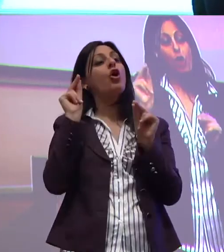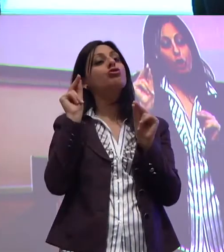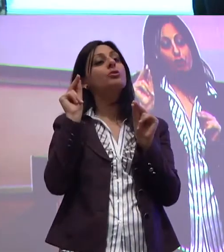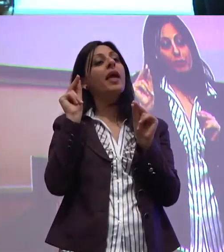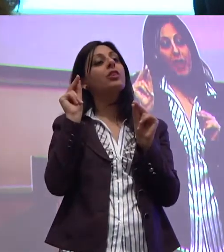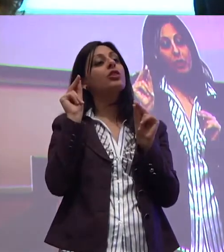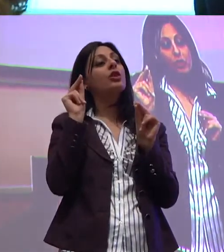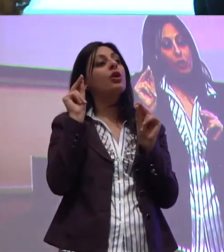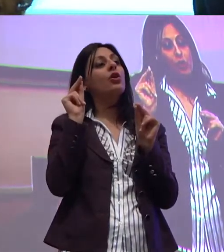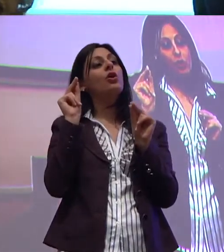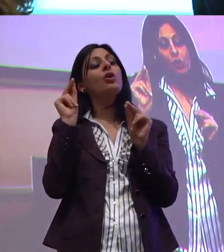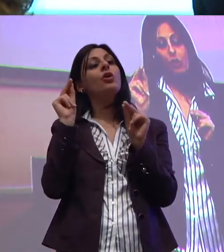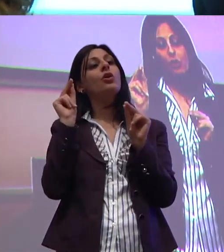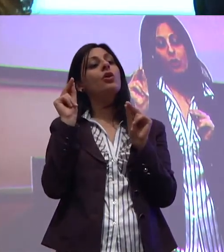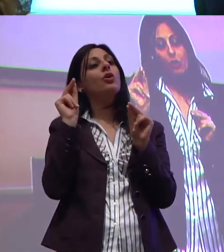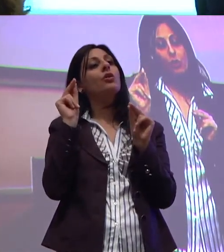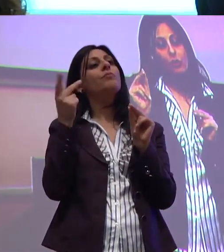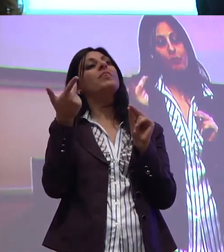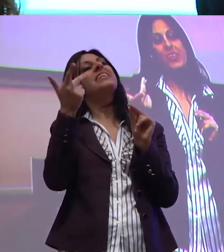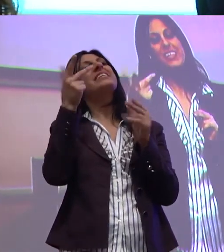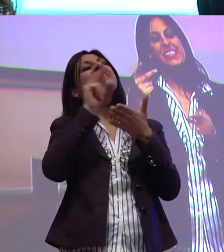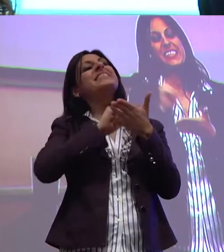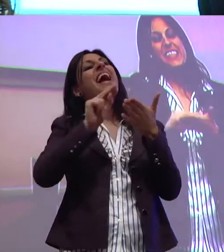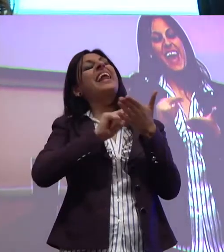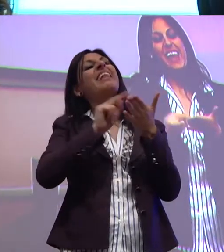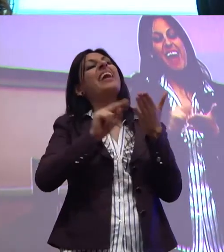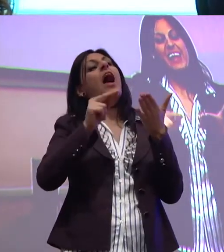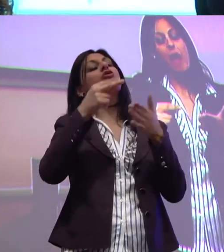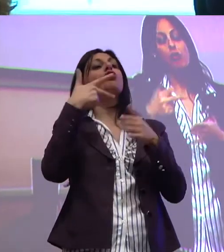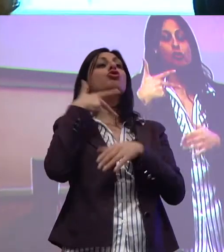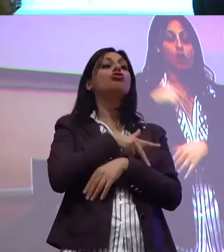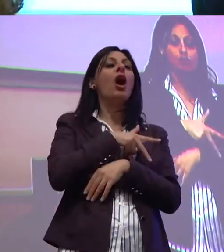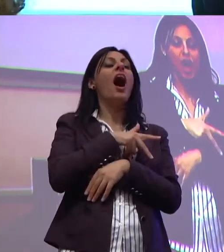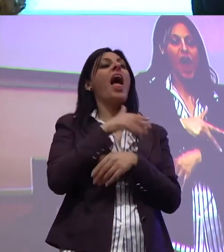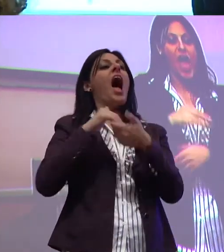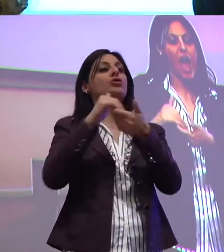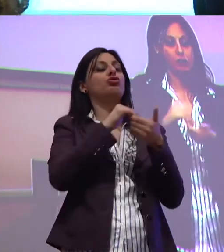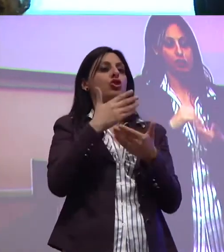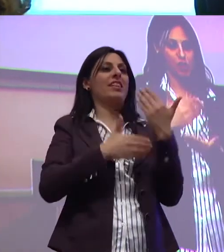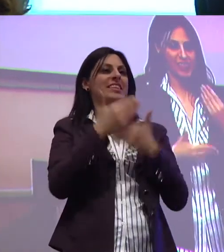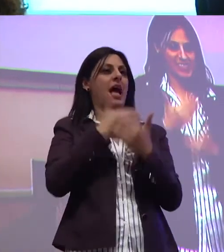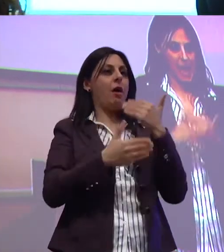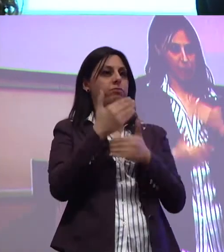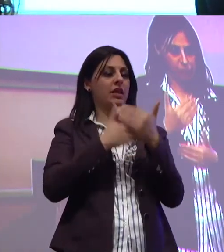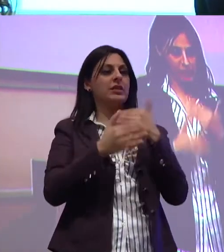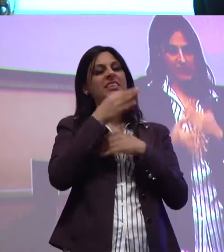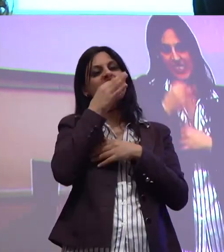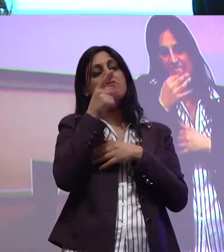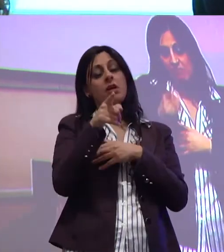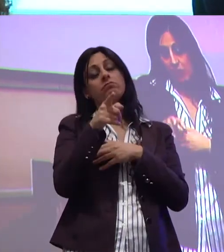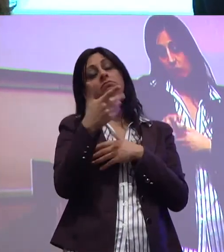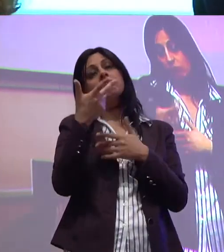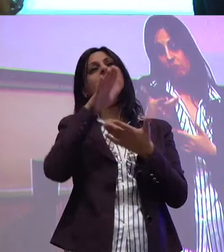segretariato sociale delle associazioni dei disabili. Quindi sono risultati credo